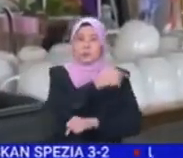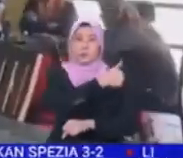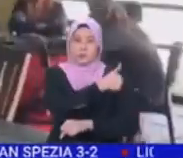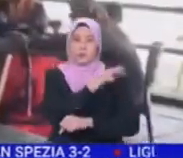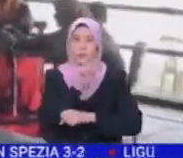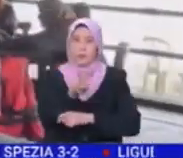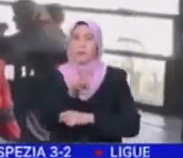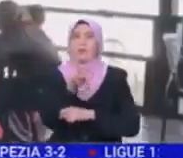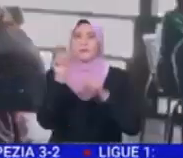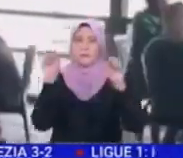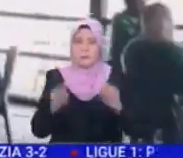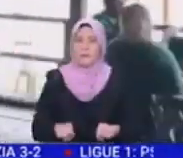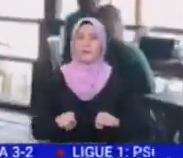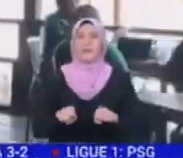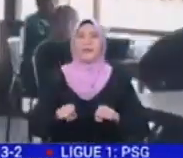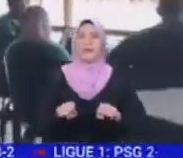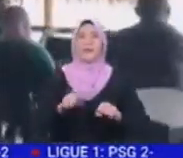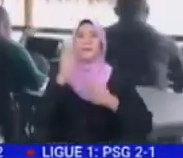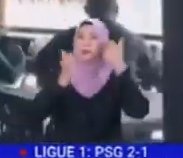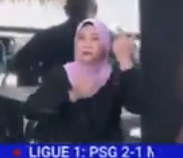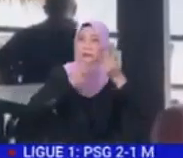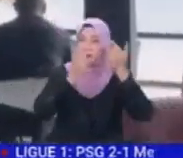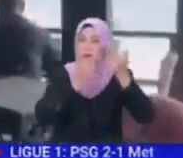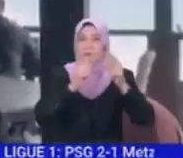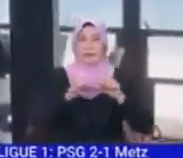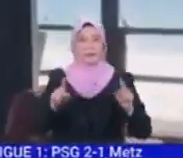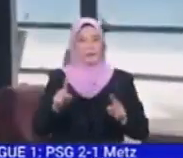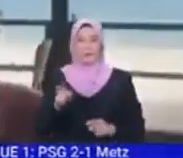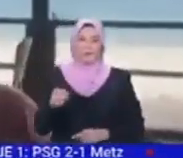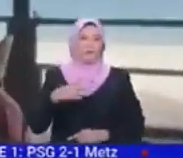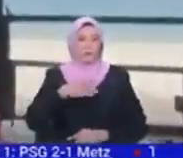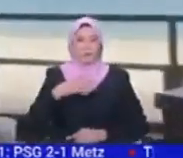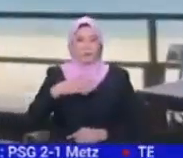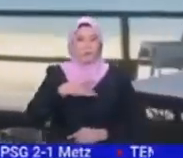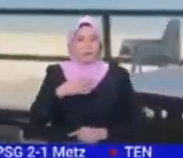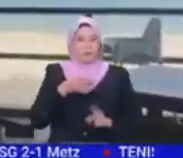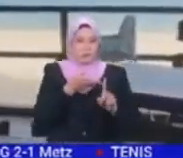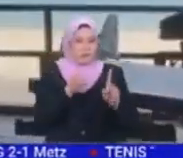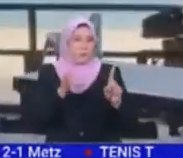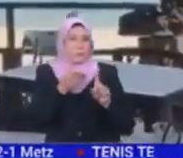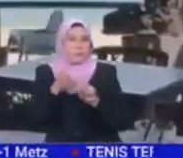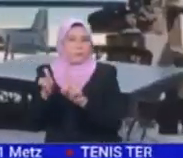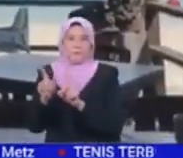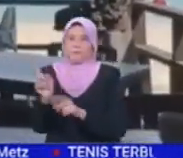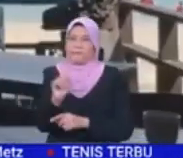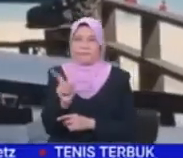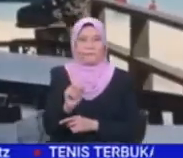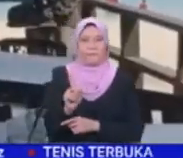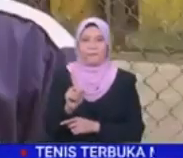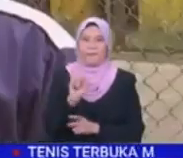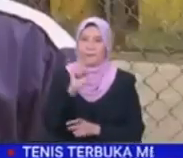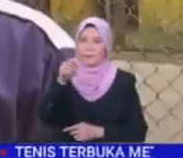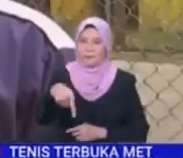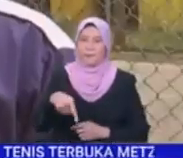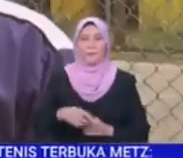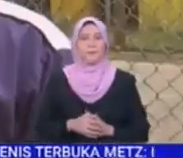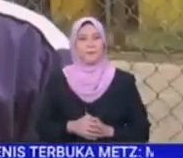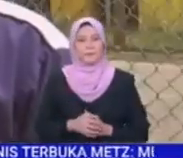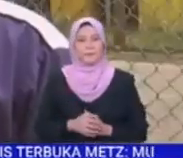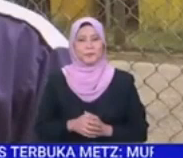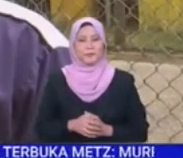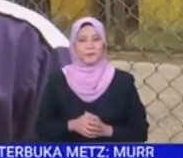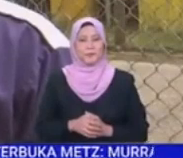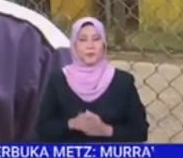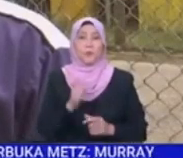sahaja dibenarkan berkunjung namun ia bukan tiket untuk bebas tanpa mempraktikkan norma baharu jadi yang boleh